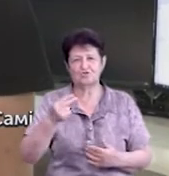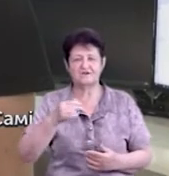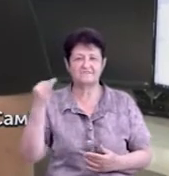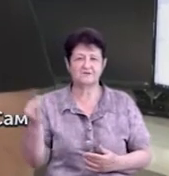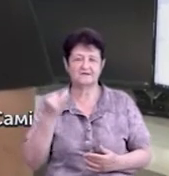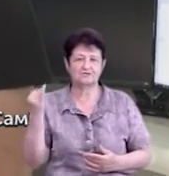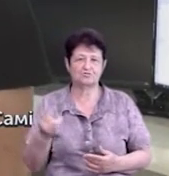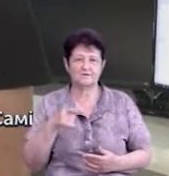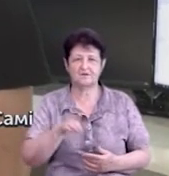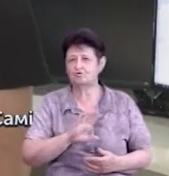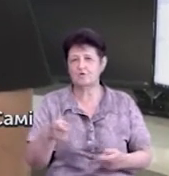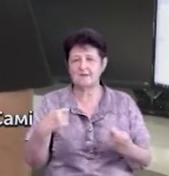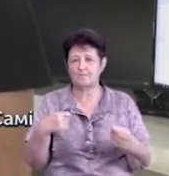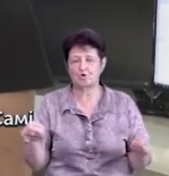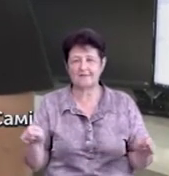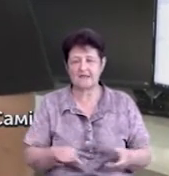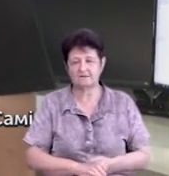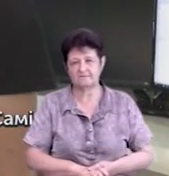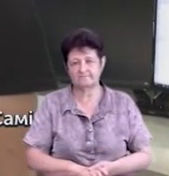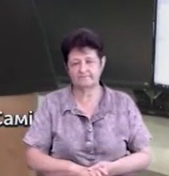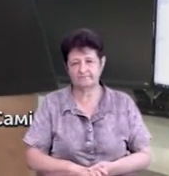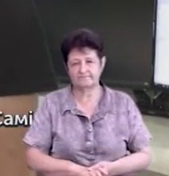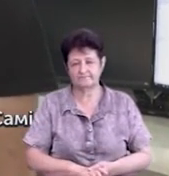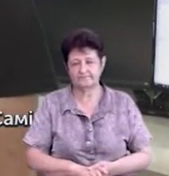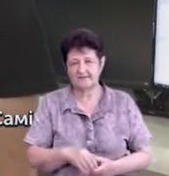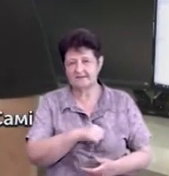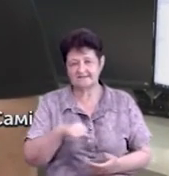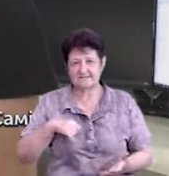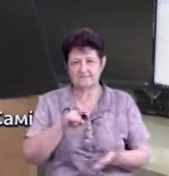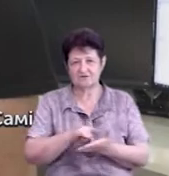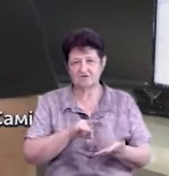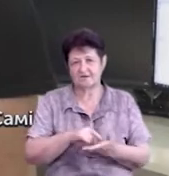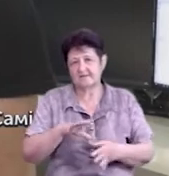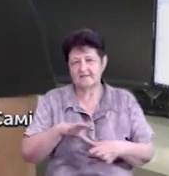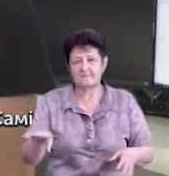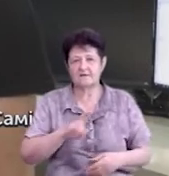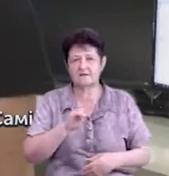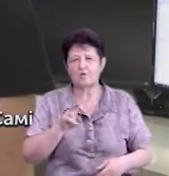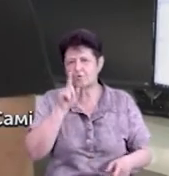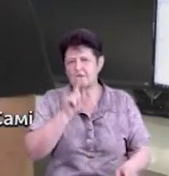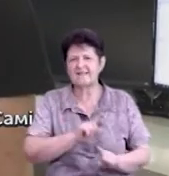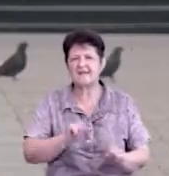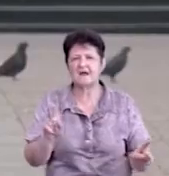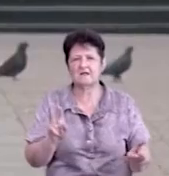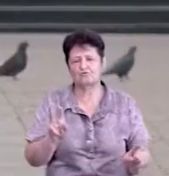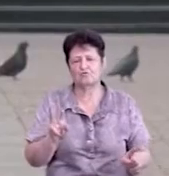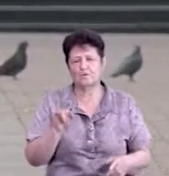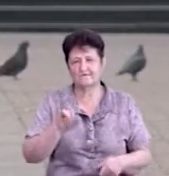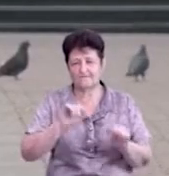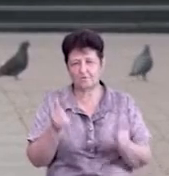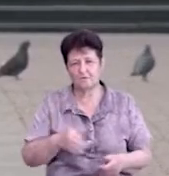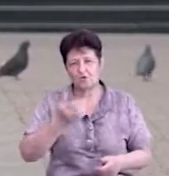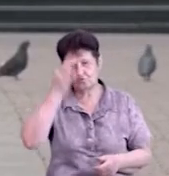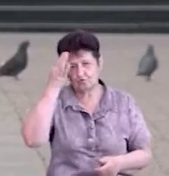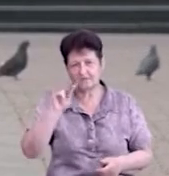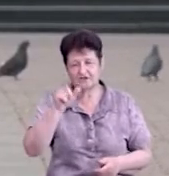она, ее не продать, как бы, приезжим, я не понимаю. Ну, вот, самі жабки не були якоїсь там сверхідеальної форми. Думки чернігівців в